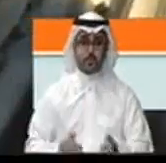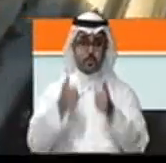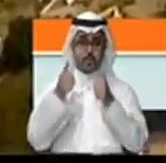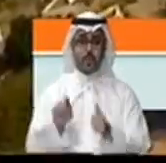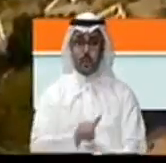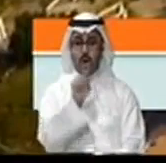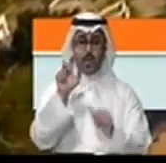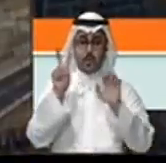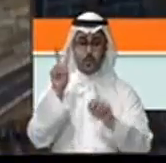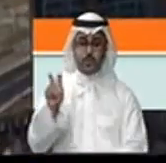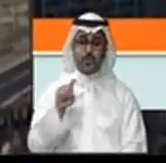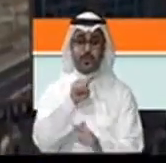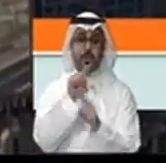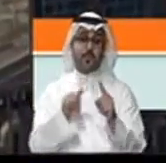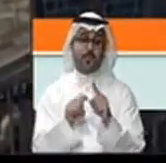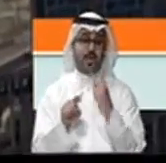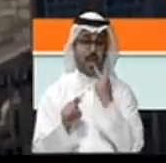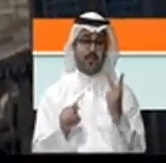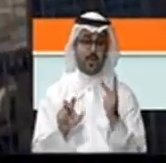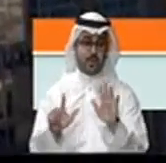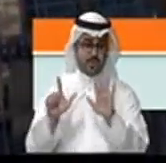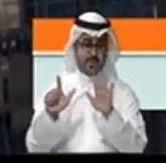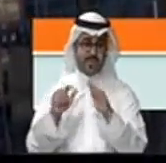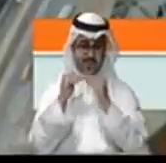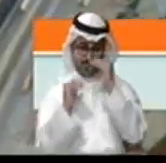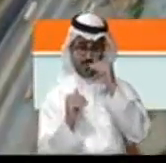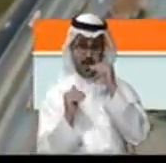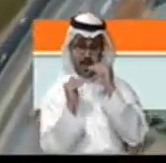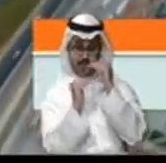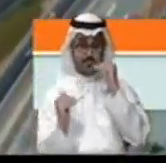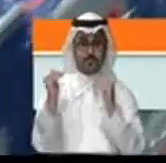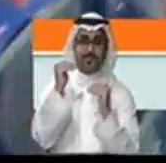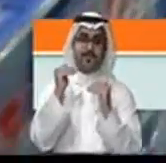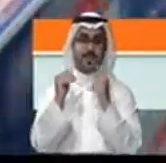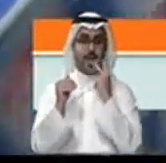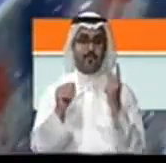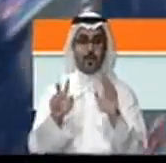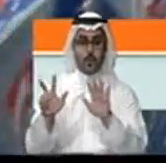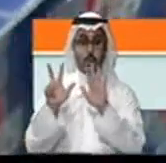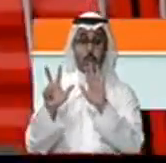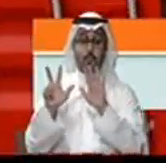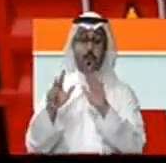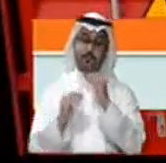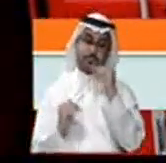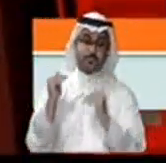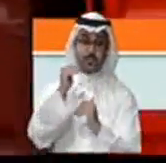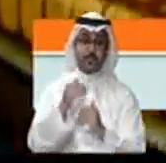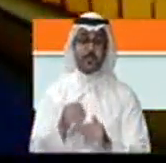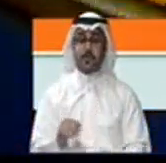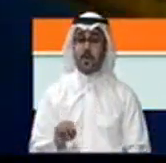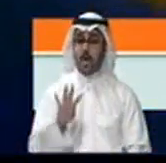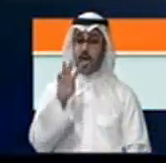21% عن الفترة ذاتها في عام 2017، في حين سجلت قيمة الواردات انخفاضا قدره 4%